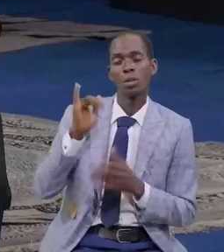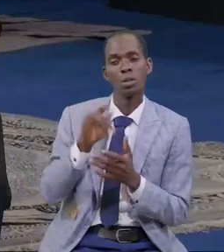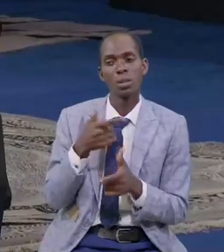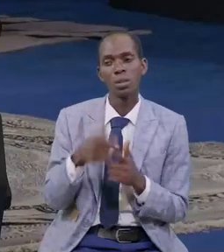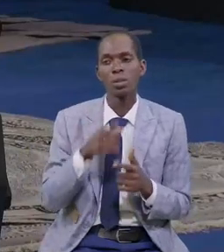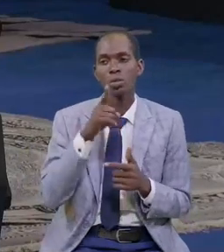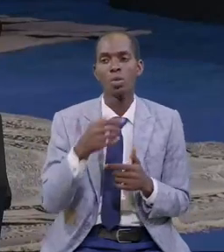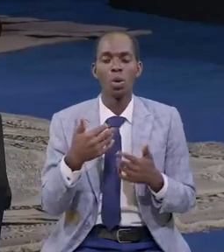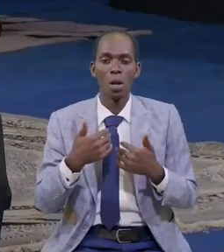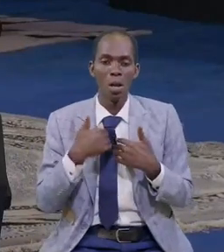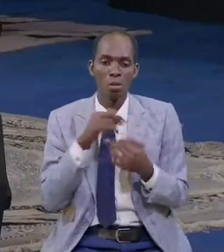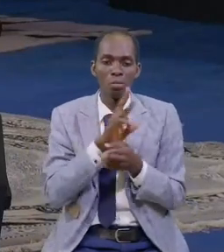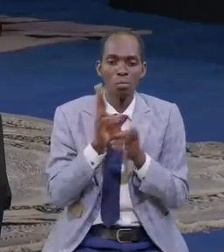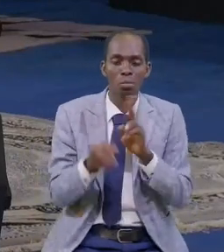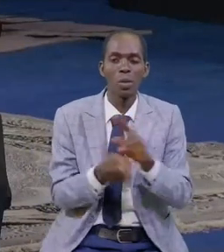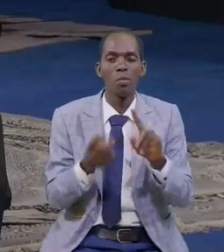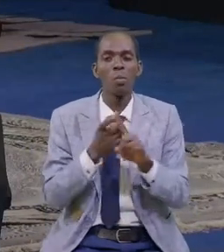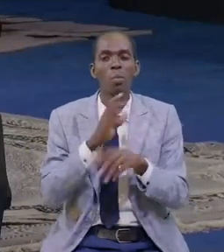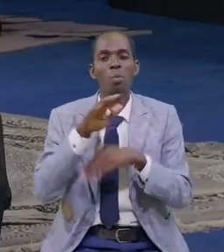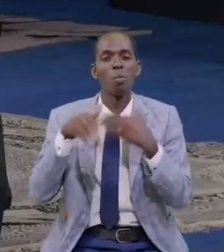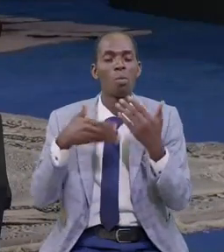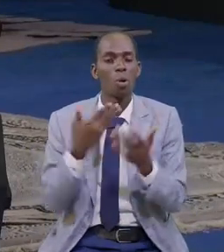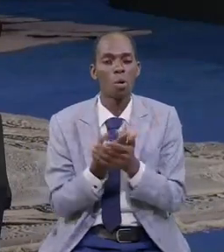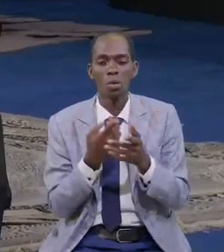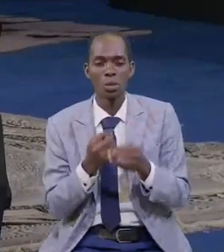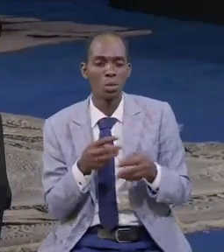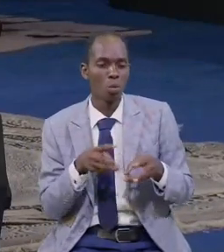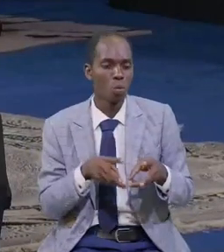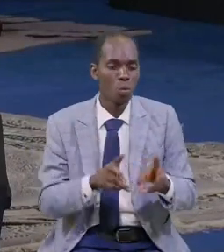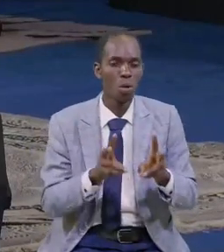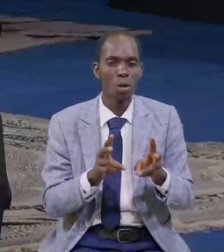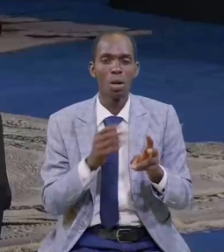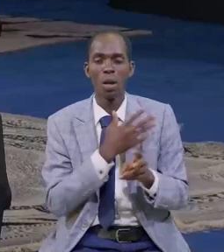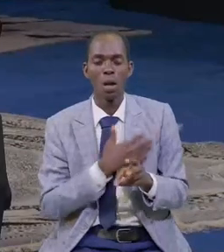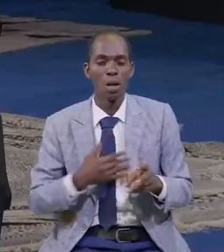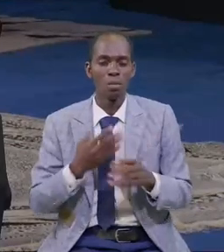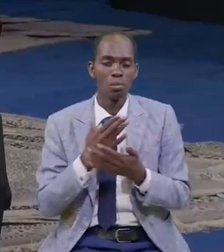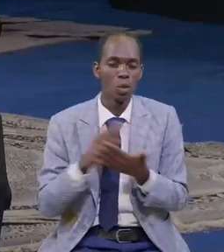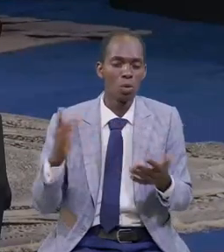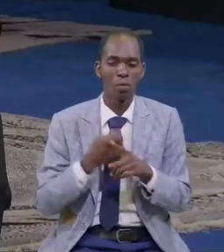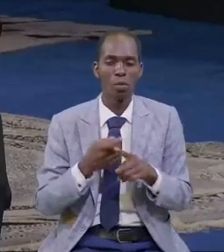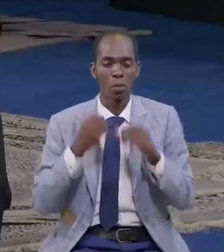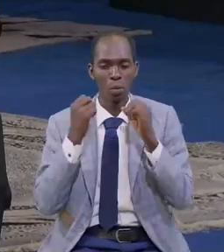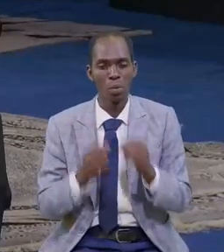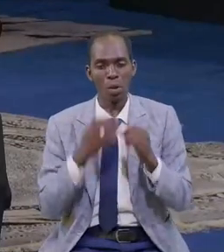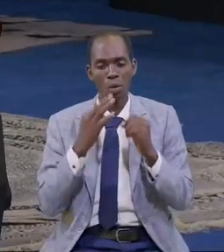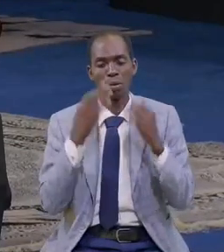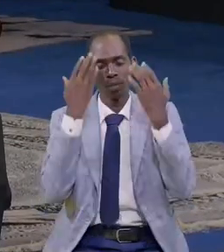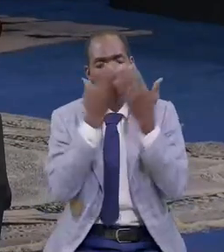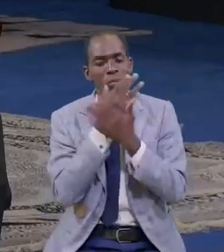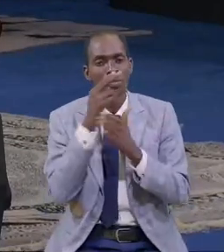repenti de toutes les œuvres des ténèbres de tout pouvoir des ténèbres vous